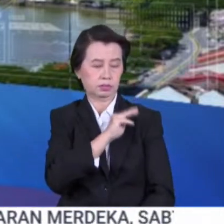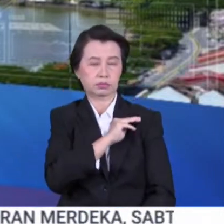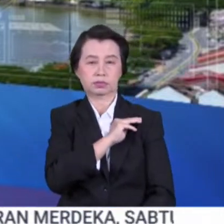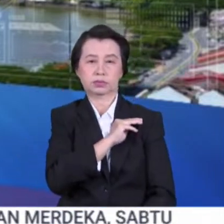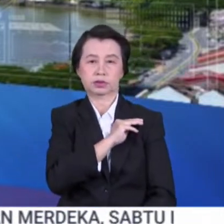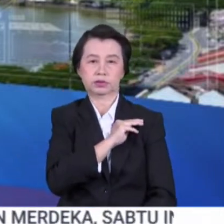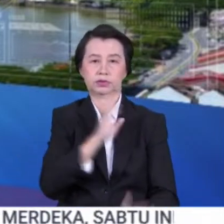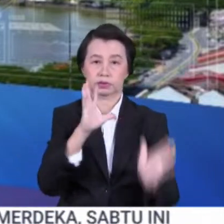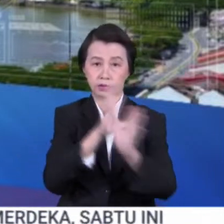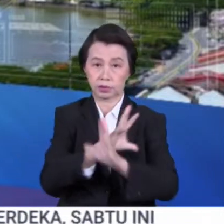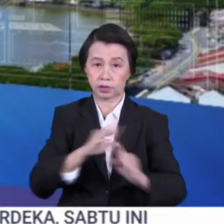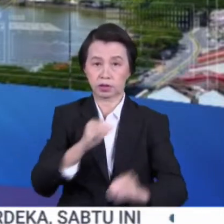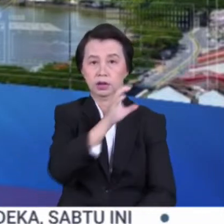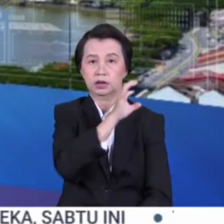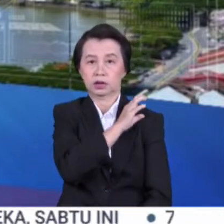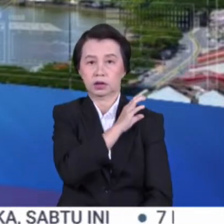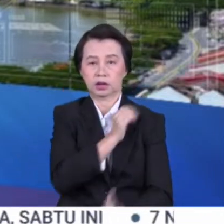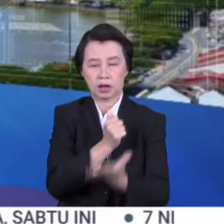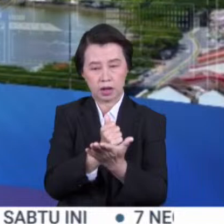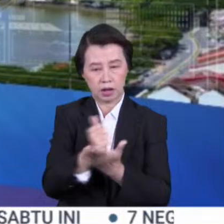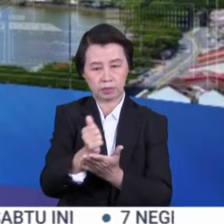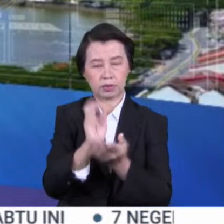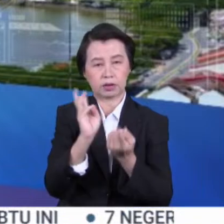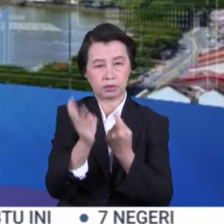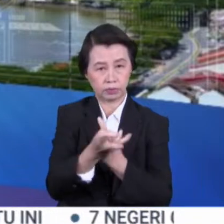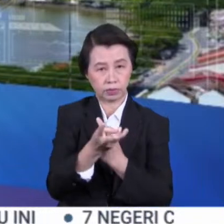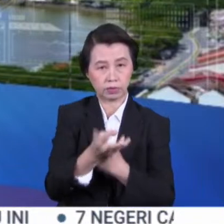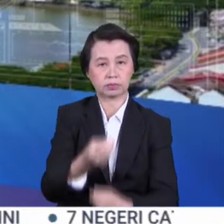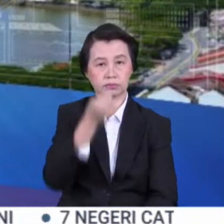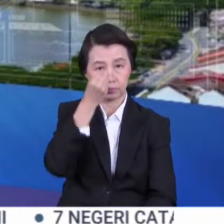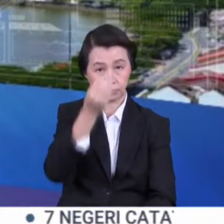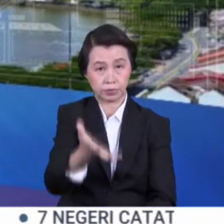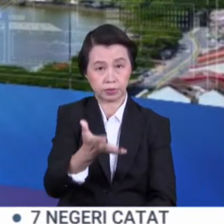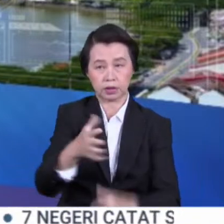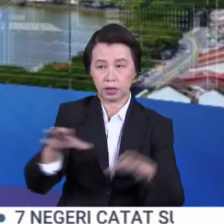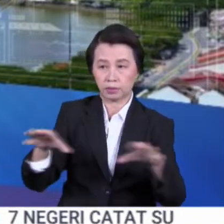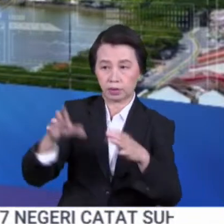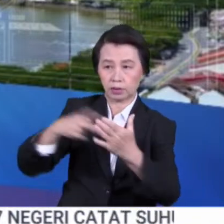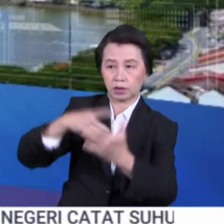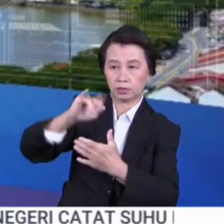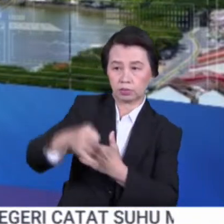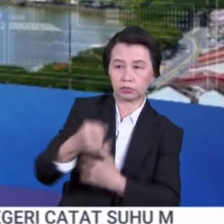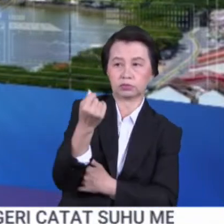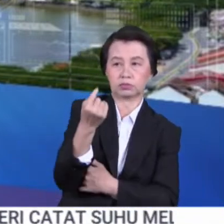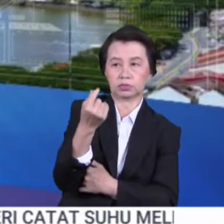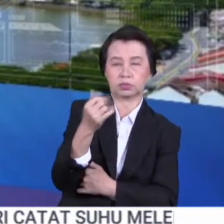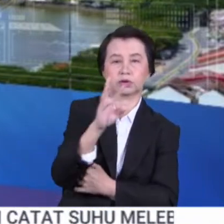Ugamba selaku pengerusi Lembaga Amanah Kebajikan UNIFOR memberitahu pelaksanaan projek bernilai